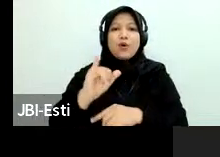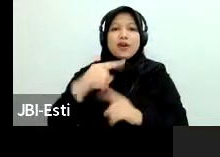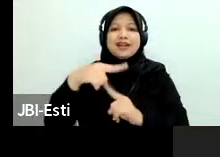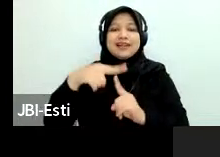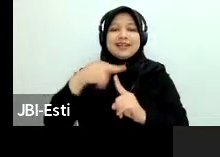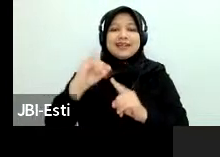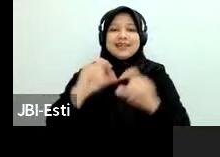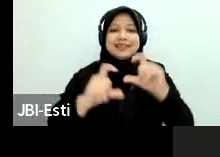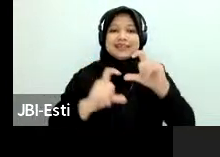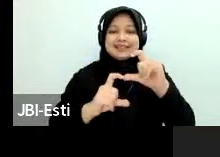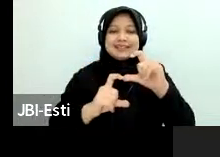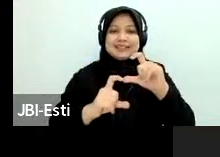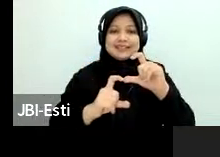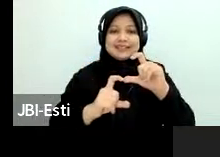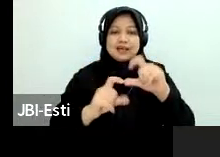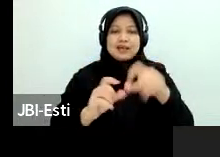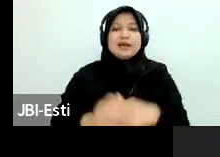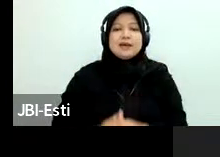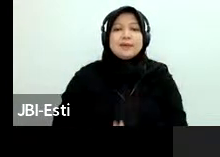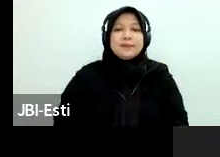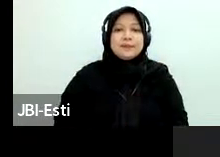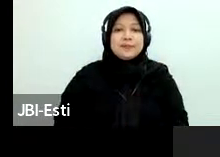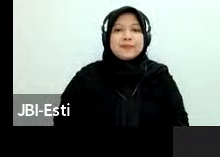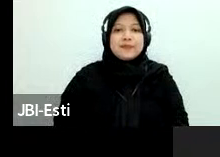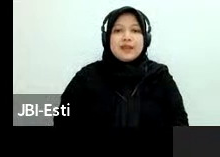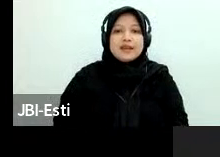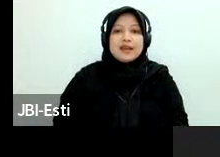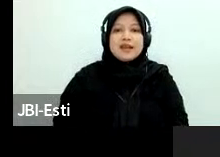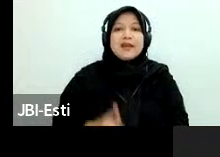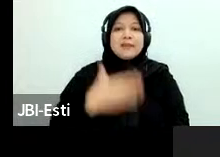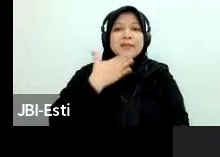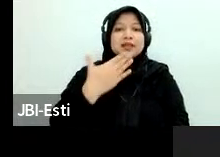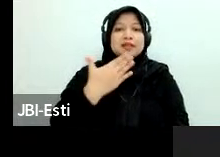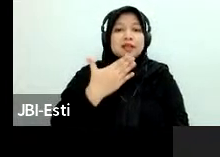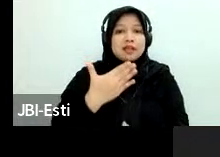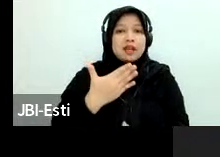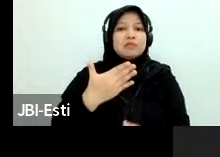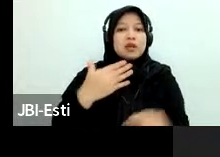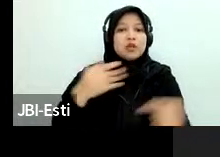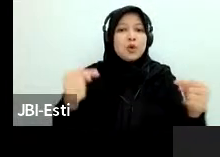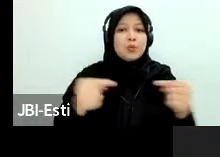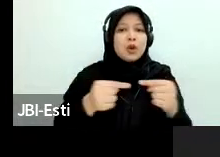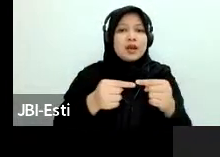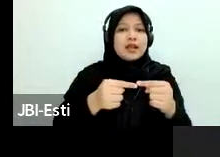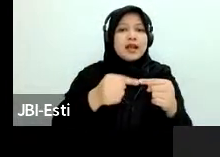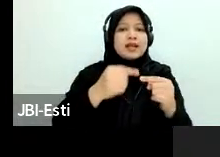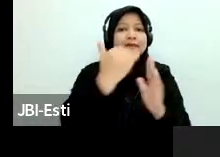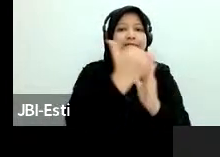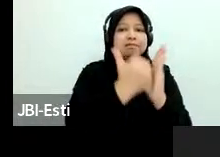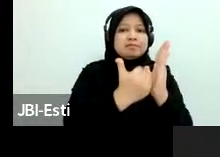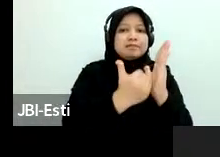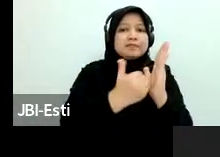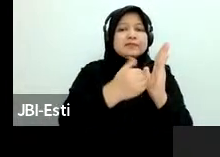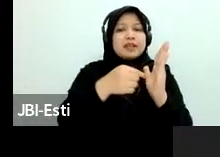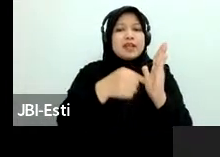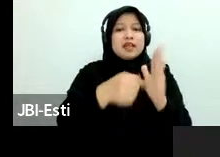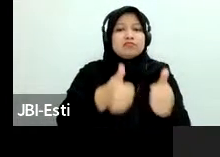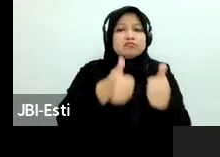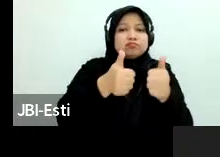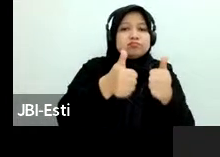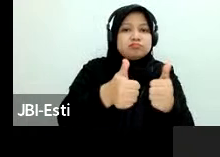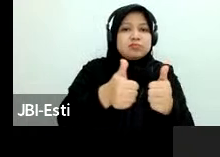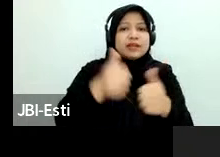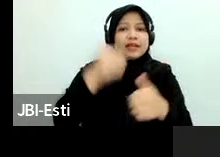muatan-muatan yang baik bajik dan bijak gitu ya kalau kita berefleksi pada kebijakan-kebijakan yang